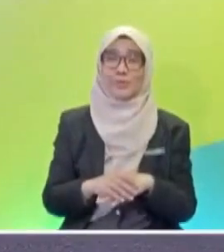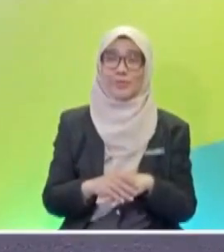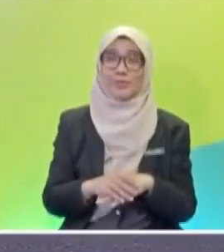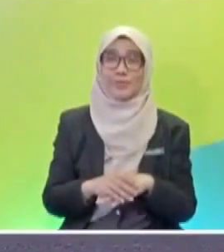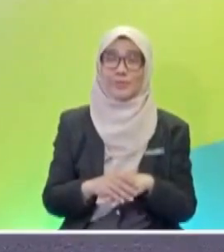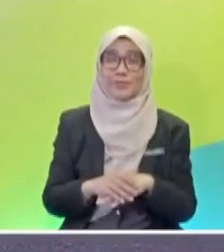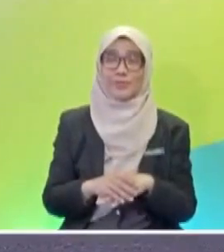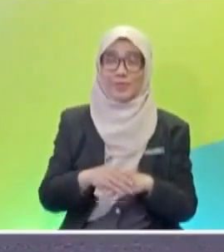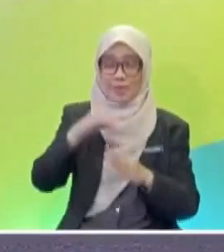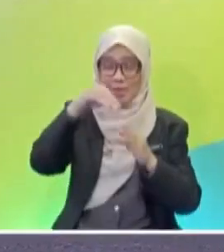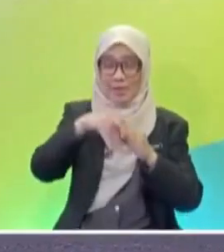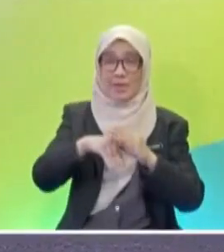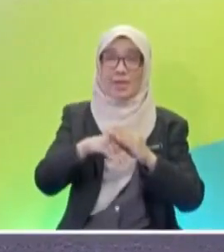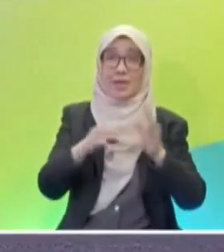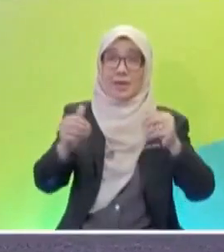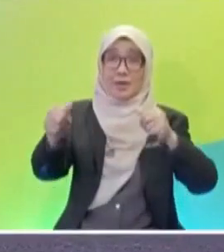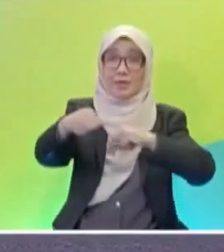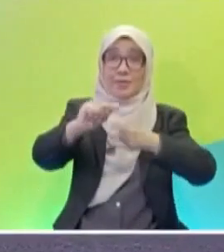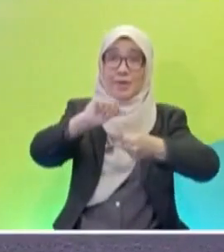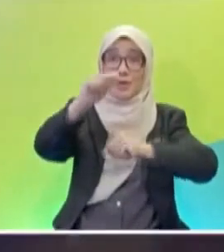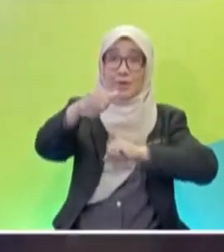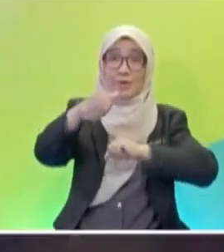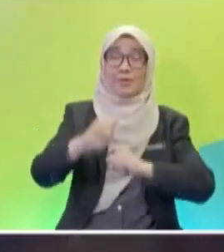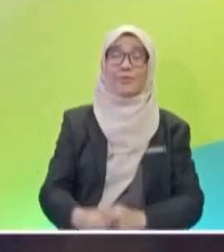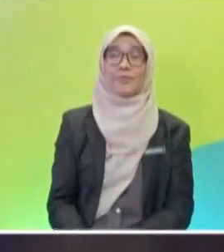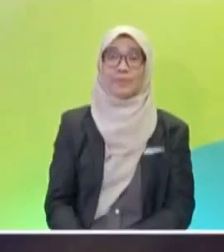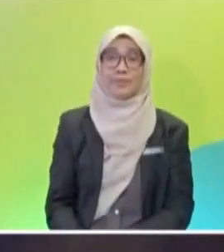dalam balon yang kita sediakan